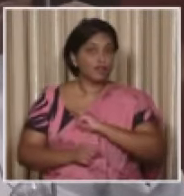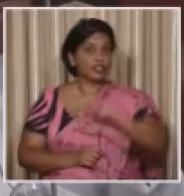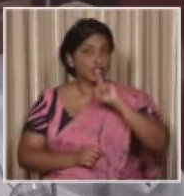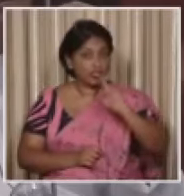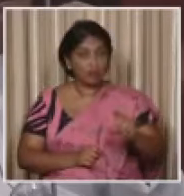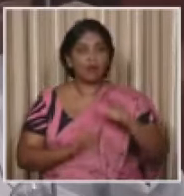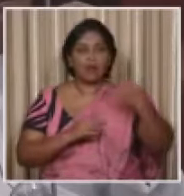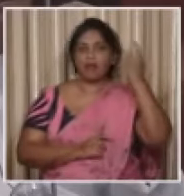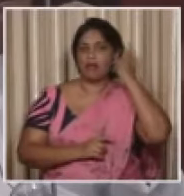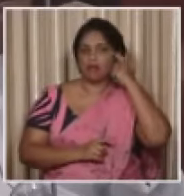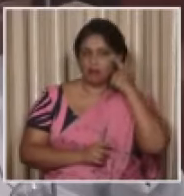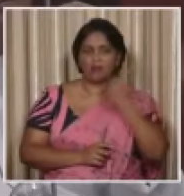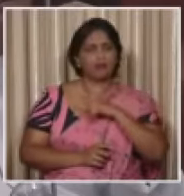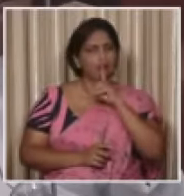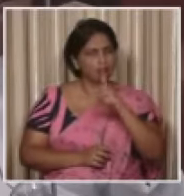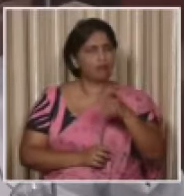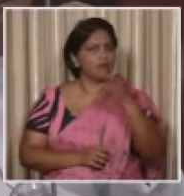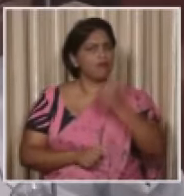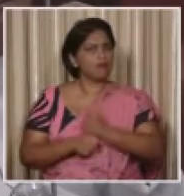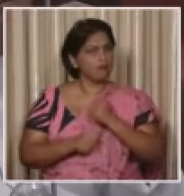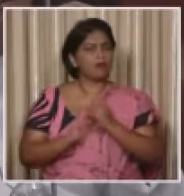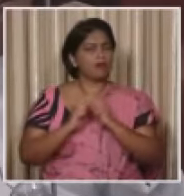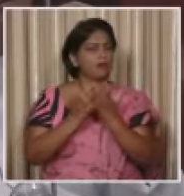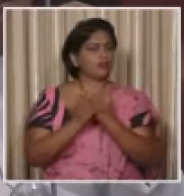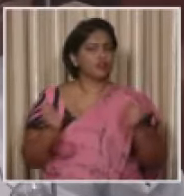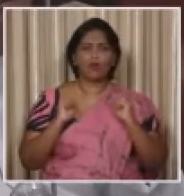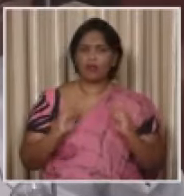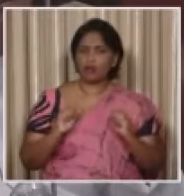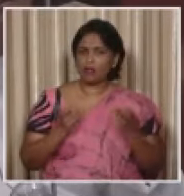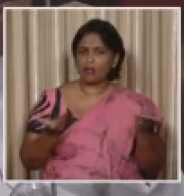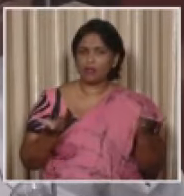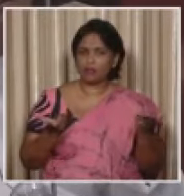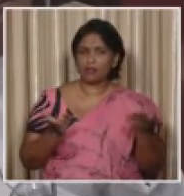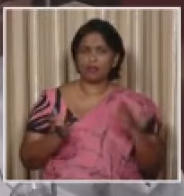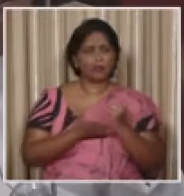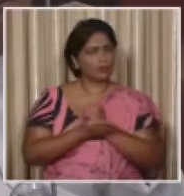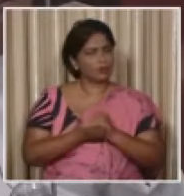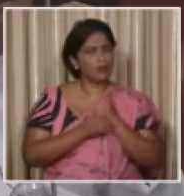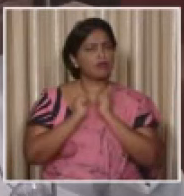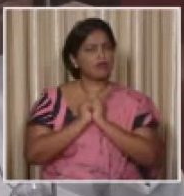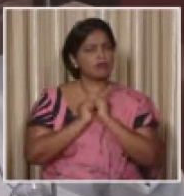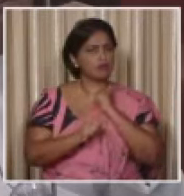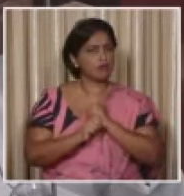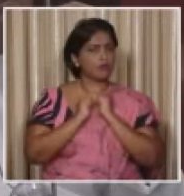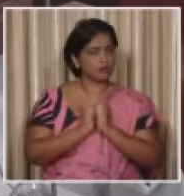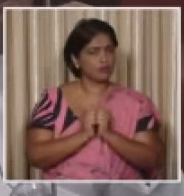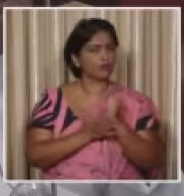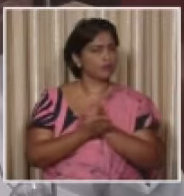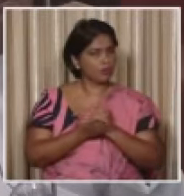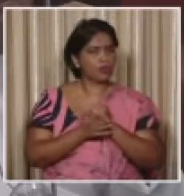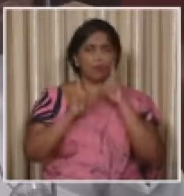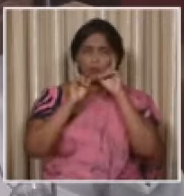thamai daragatte thimbaga ahanna kemathi aanduwa me gatte liyanne kohomada dan mokada sielu rajaye sewakayan